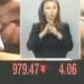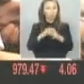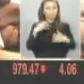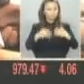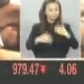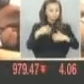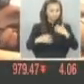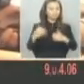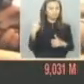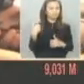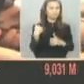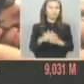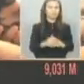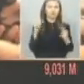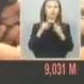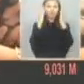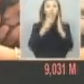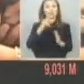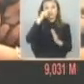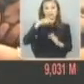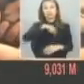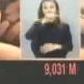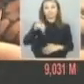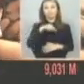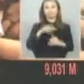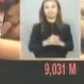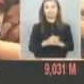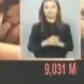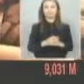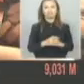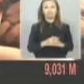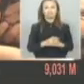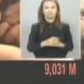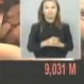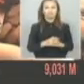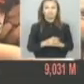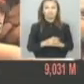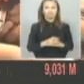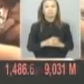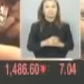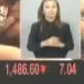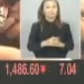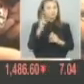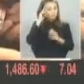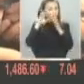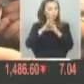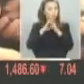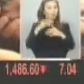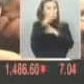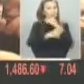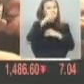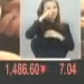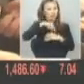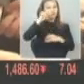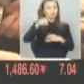ป็นในฐานะที่เป็นคนไทยนะฮะประชาชนคนไทยเราก็ต้องเป็นห่วง ใหญ่ประเทศบ้านของเราแ